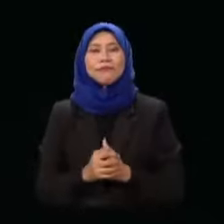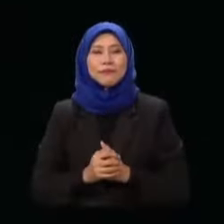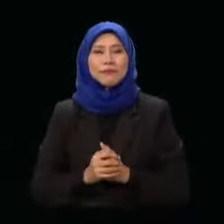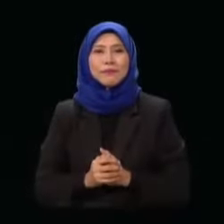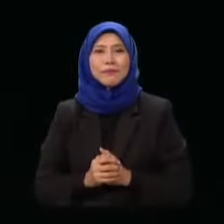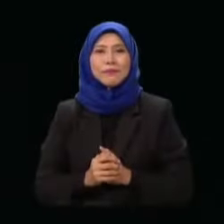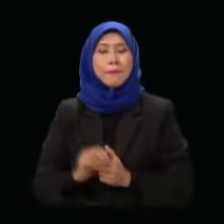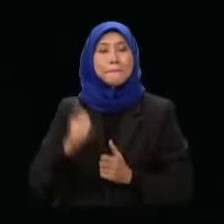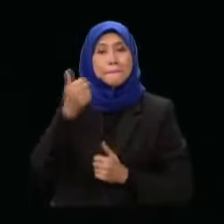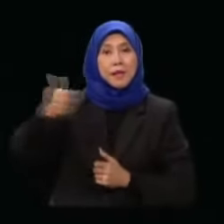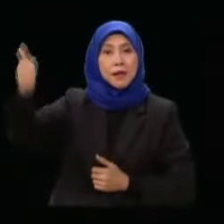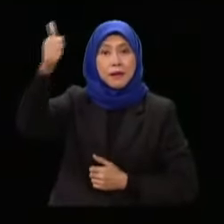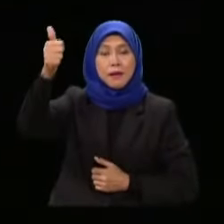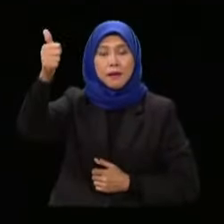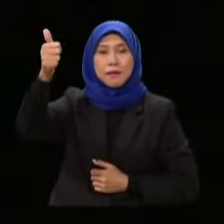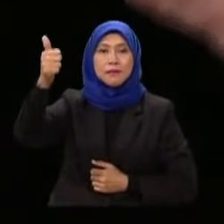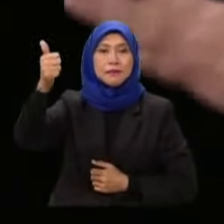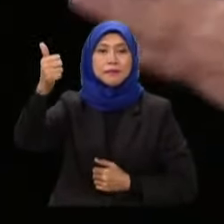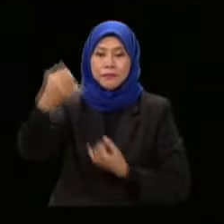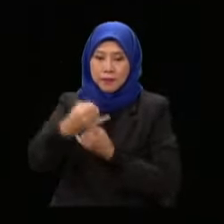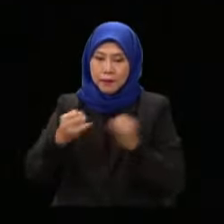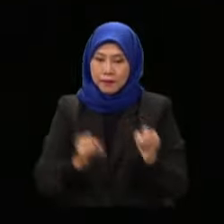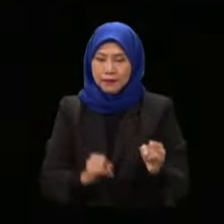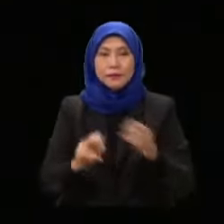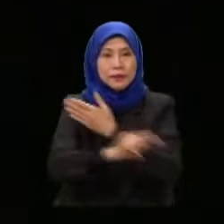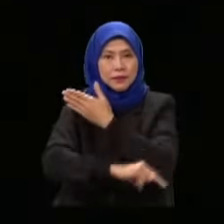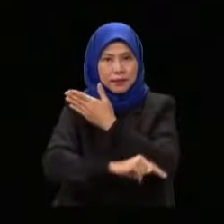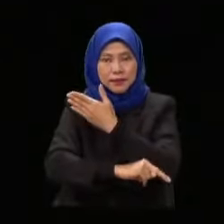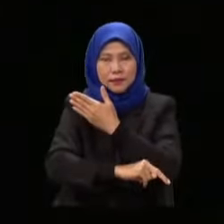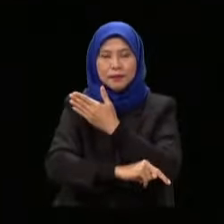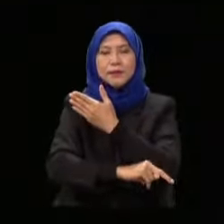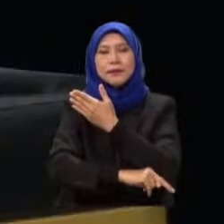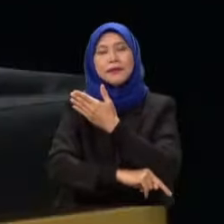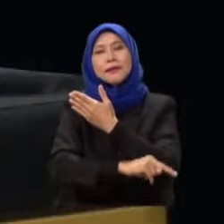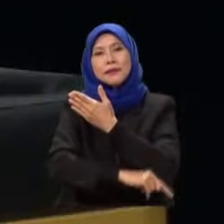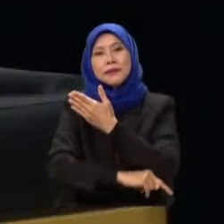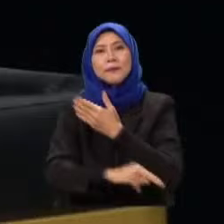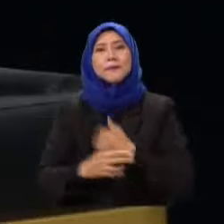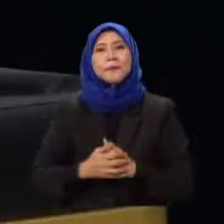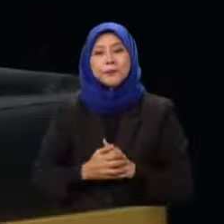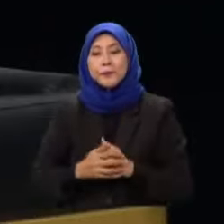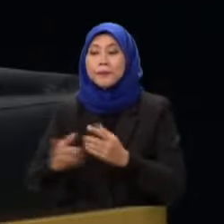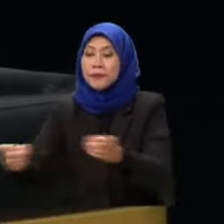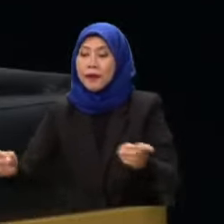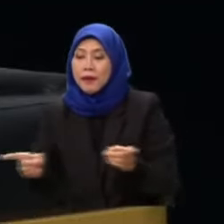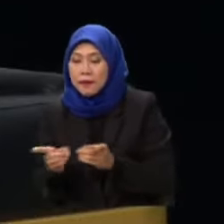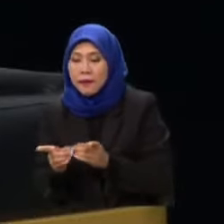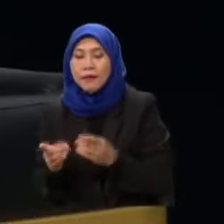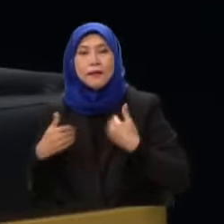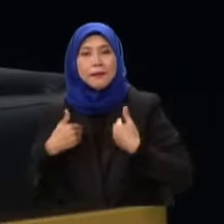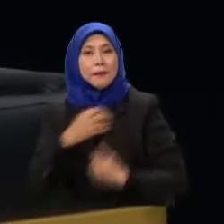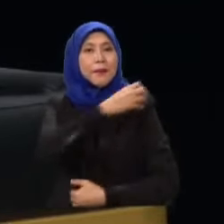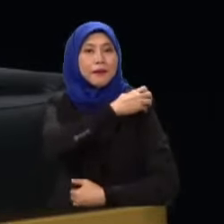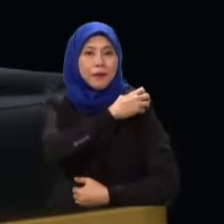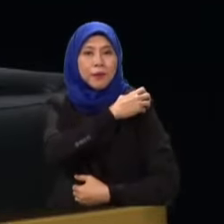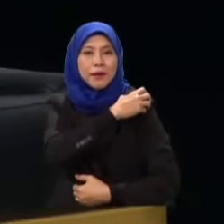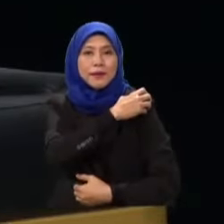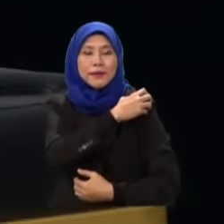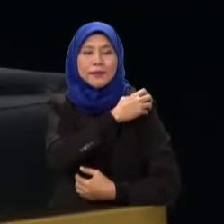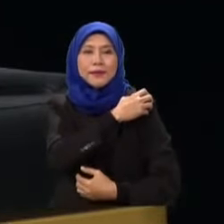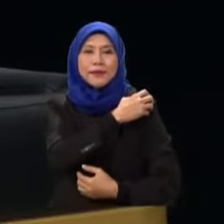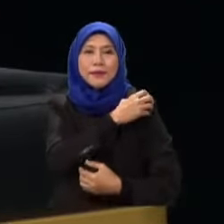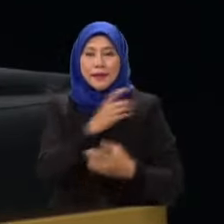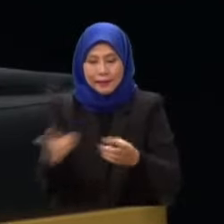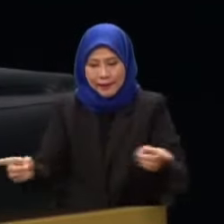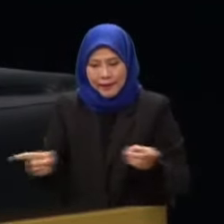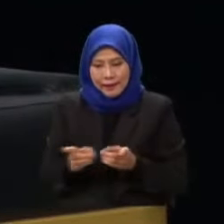pengarah jahenya negeri dengan tutornya di peringkat negeri dan ditingkat daerah kita di pegawai perpaduan daerah dengan